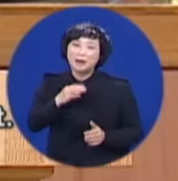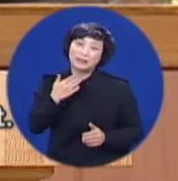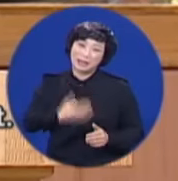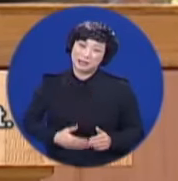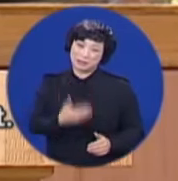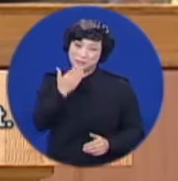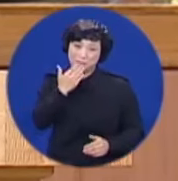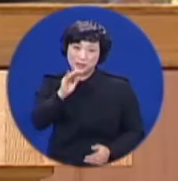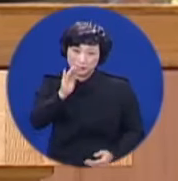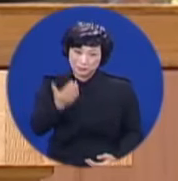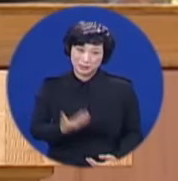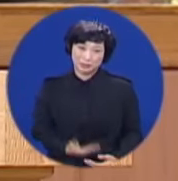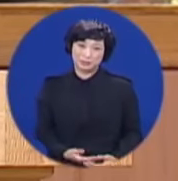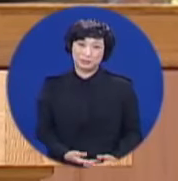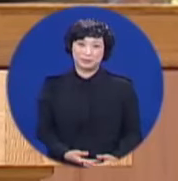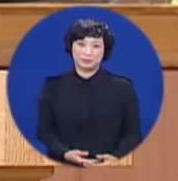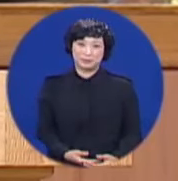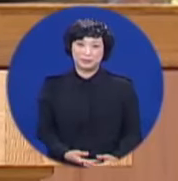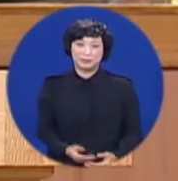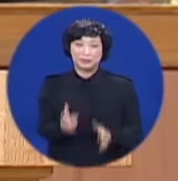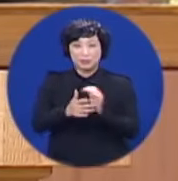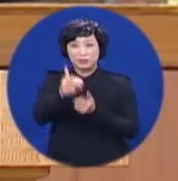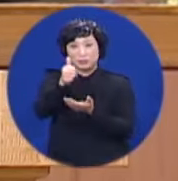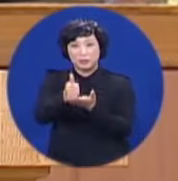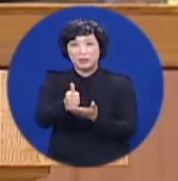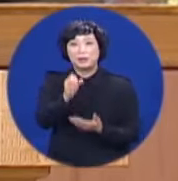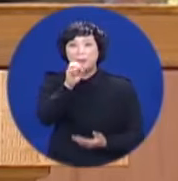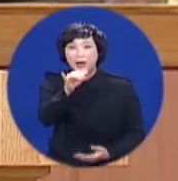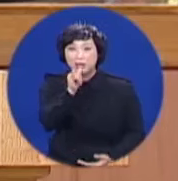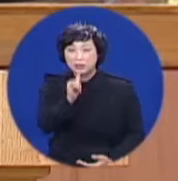있다. 그래서 예수께서